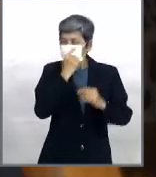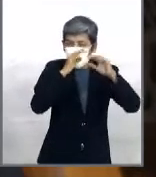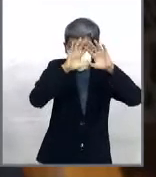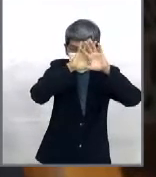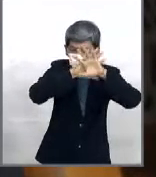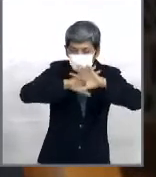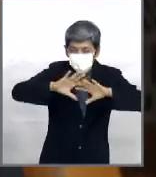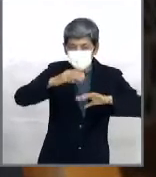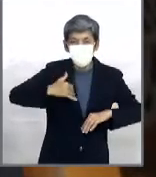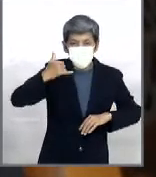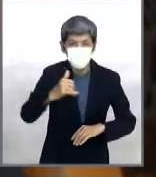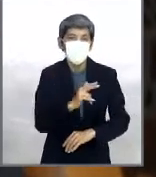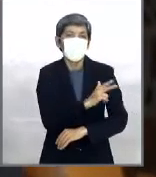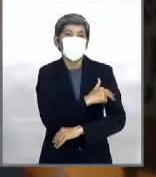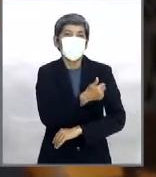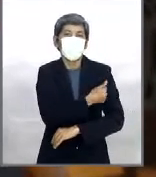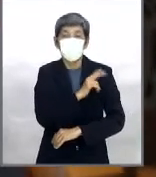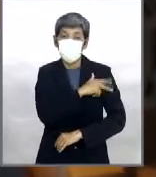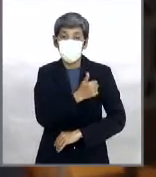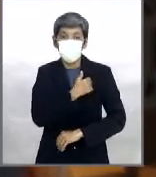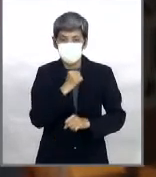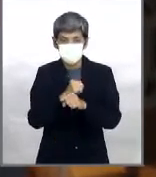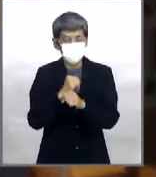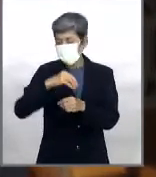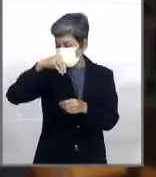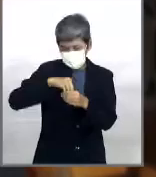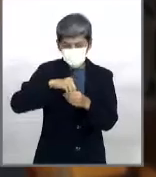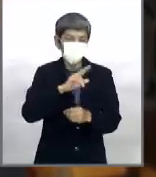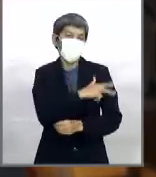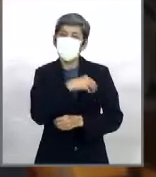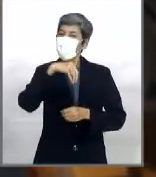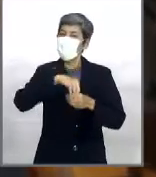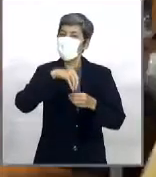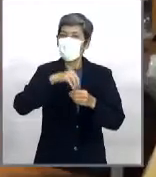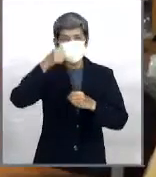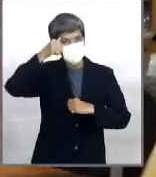ก็รอบแรกเนี่ยไปรักษาตัวที่โรงพยาบาลคุณหมอจับแอดมิดเลย